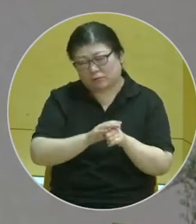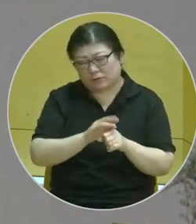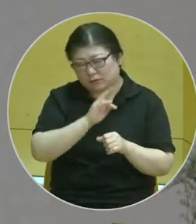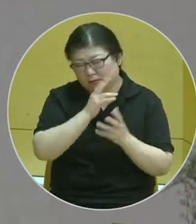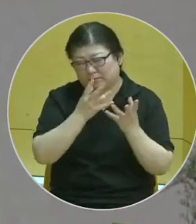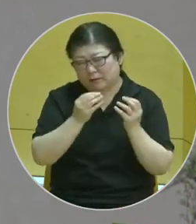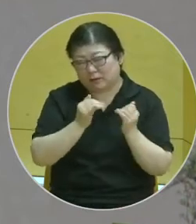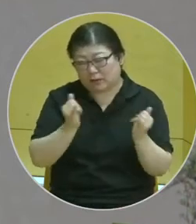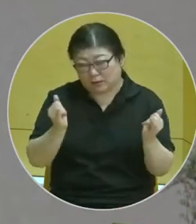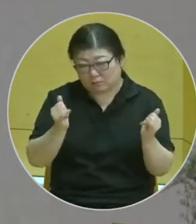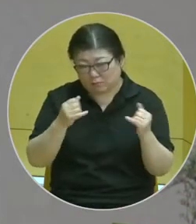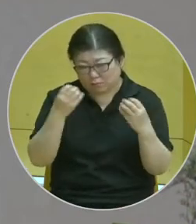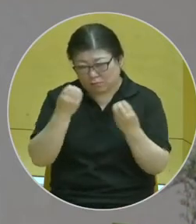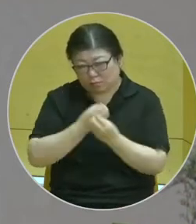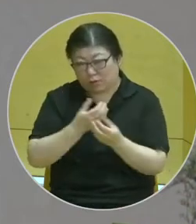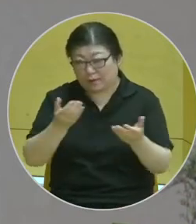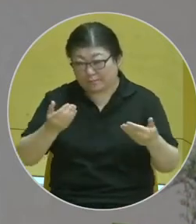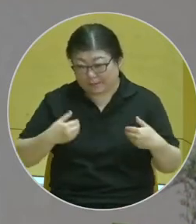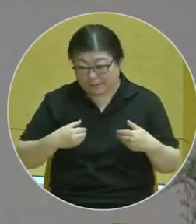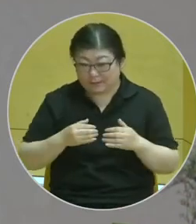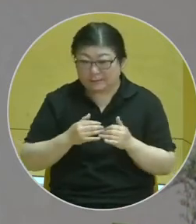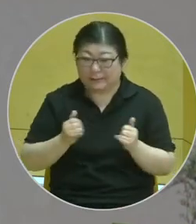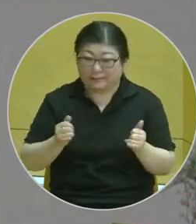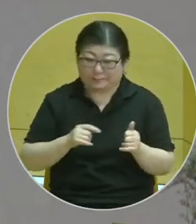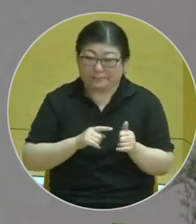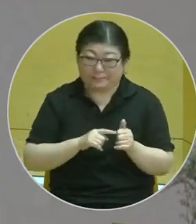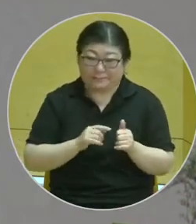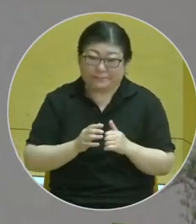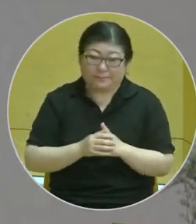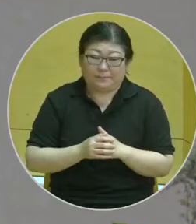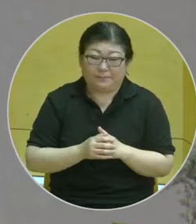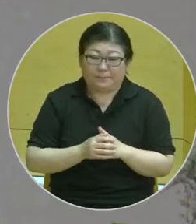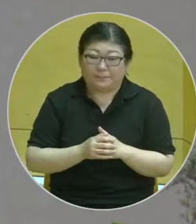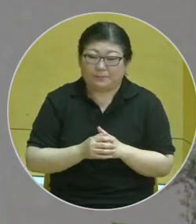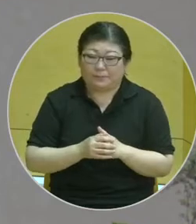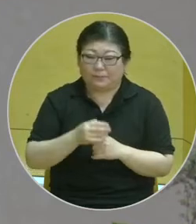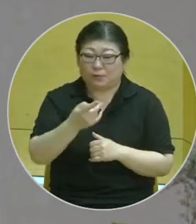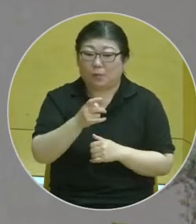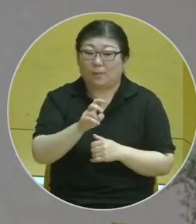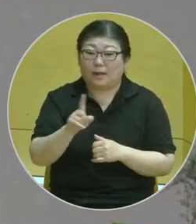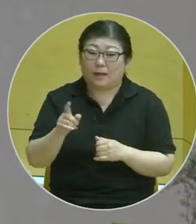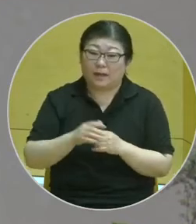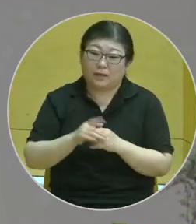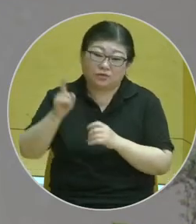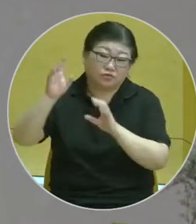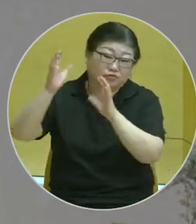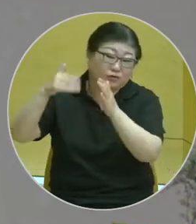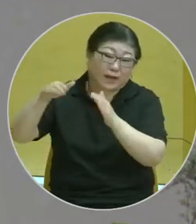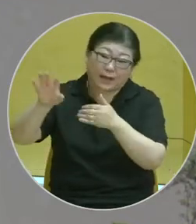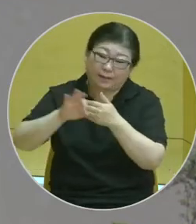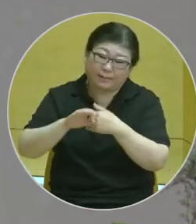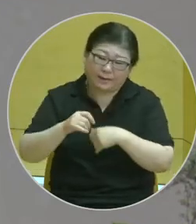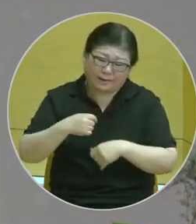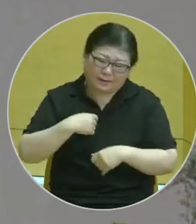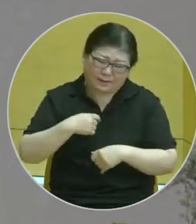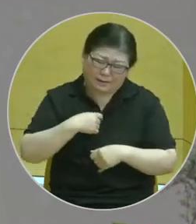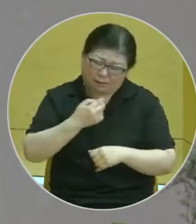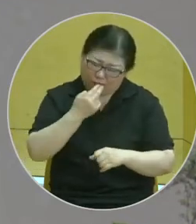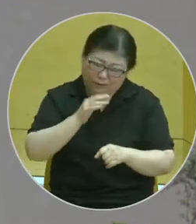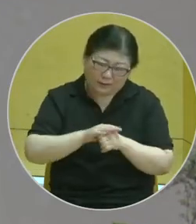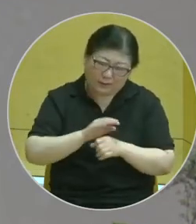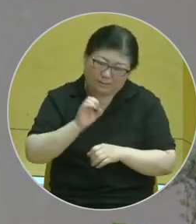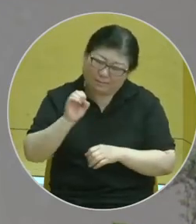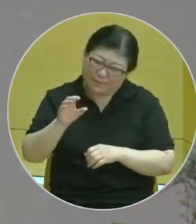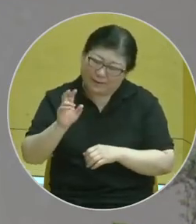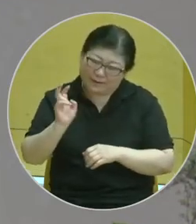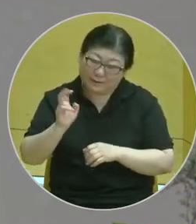많은 사람으로 그렇게 오해를 많이 받고있는 사람입니다 마 토마가 천국에 가면 가장 오랜 오라고 그렇게 얘기할 겁니다 그런데